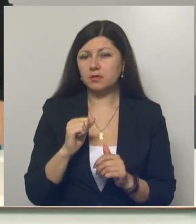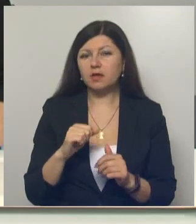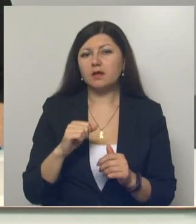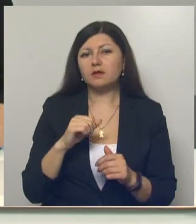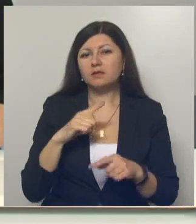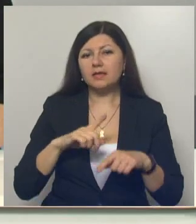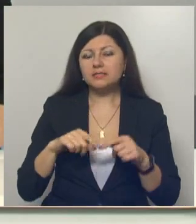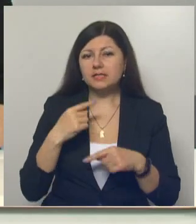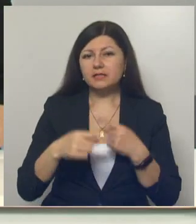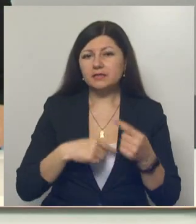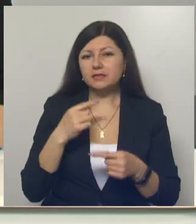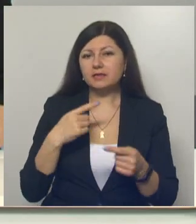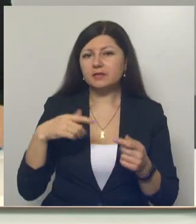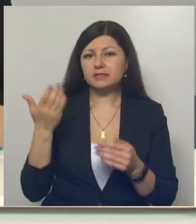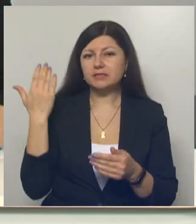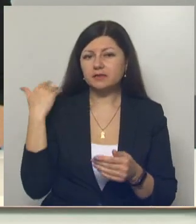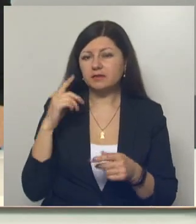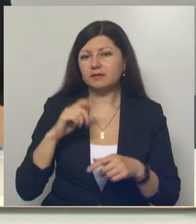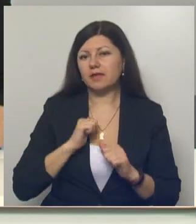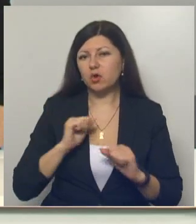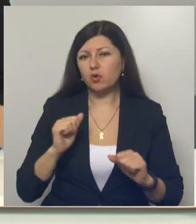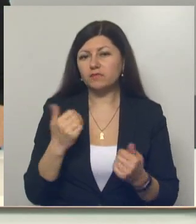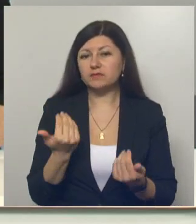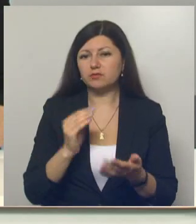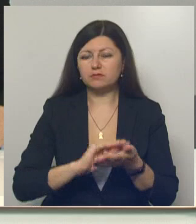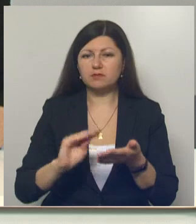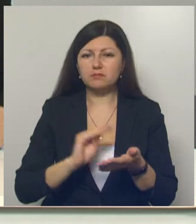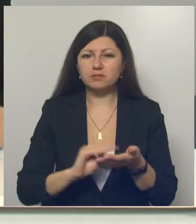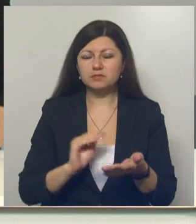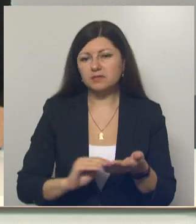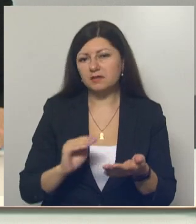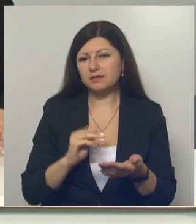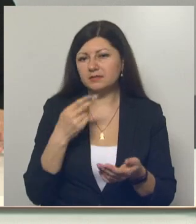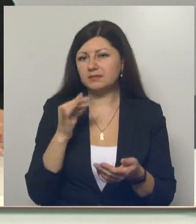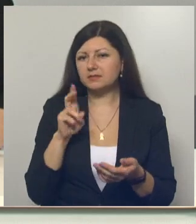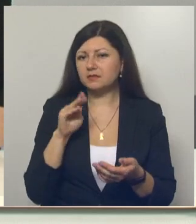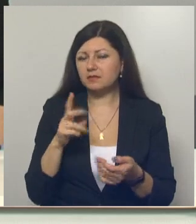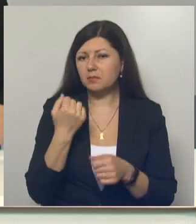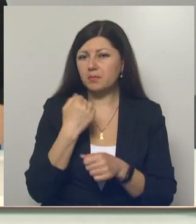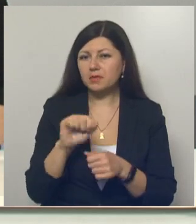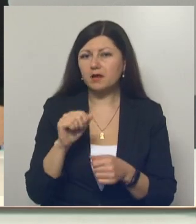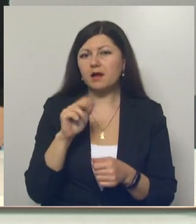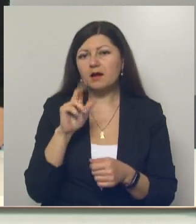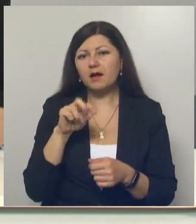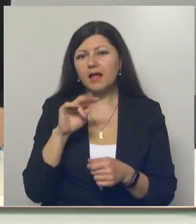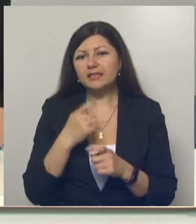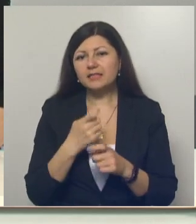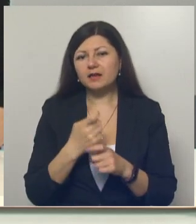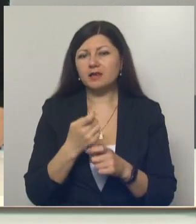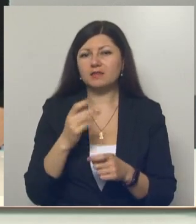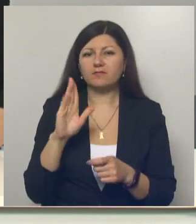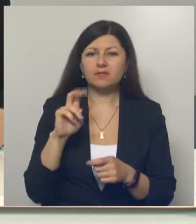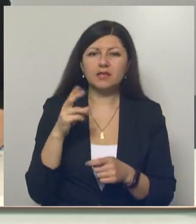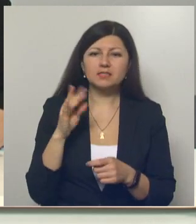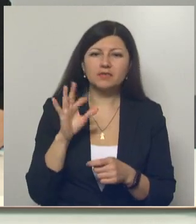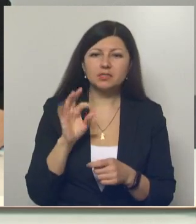Наследники тех героев сегодня написали диктант победы. Более 20 тысяч площадок от Калининграда до Владивостока в 50 странах мира,